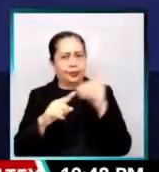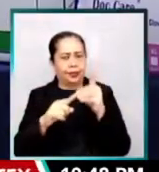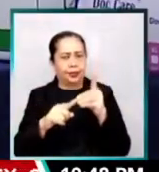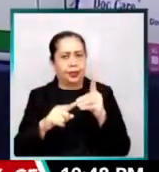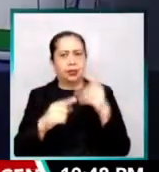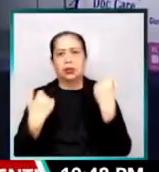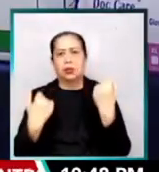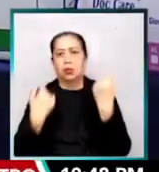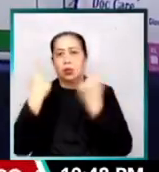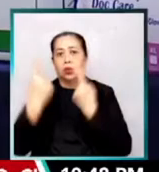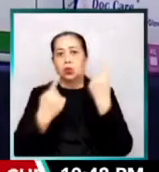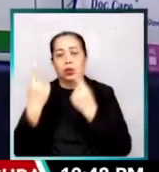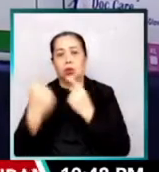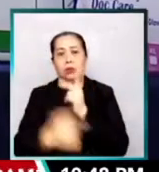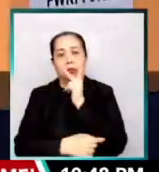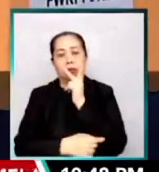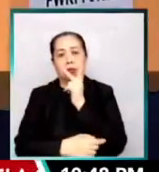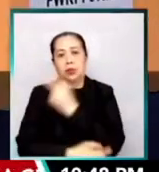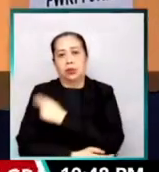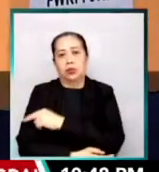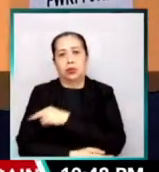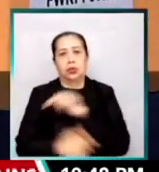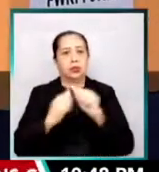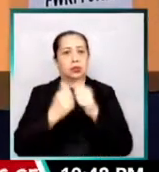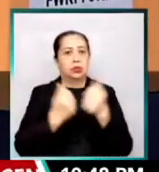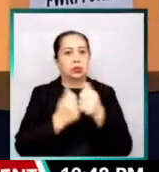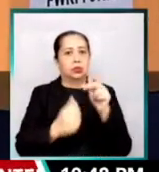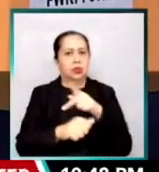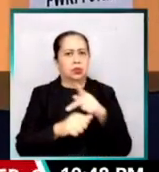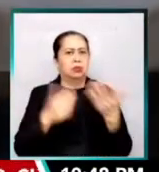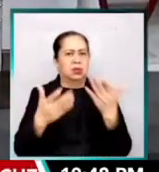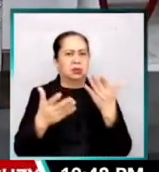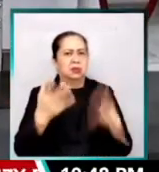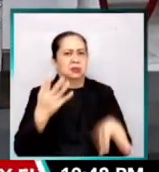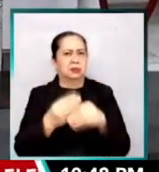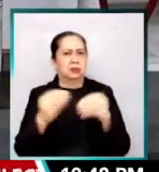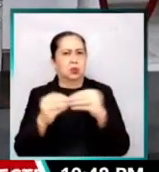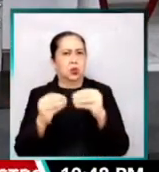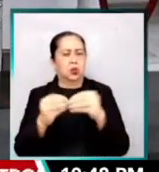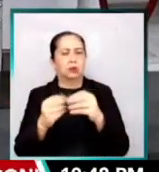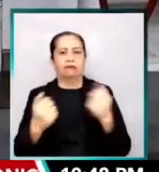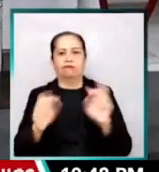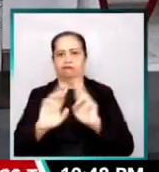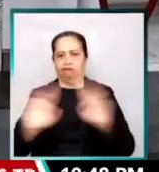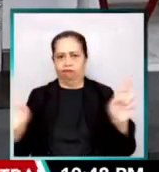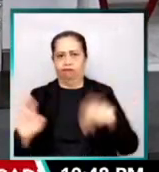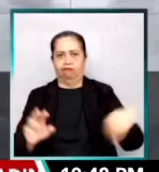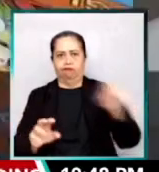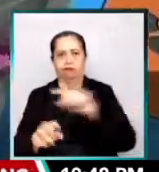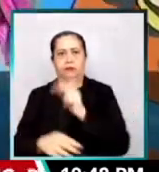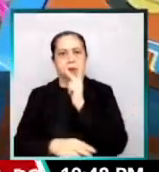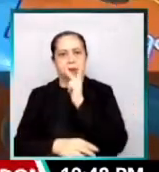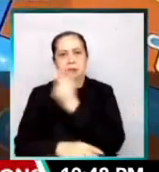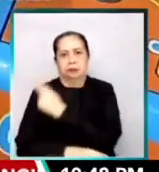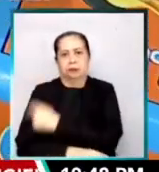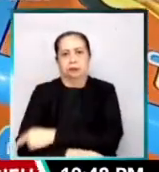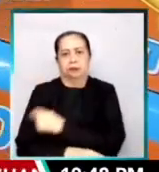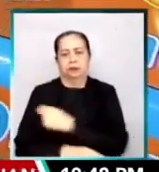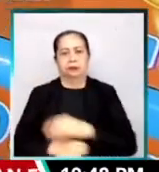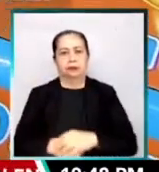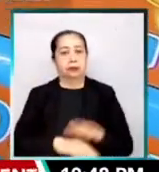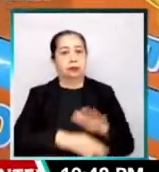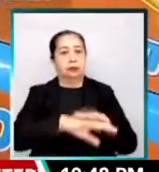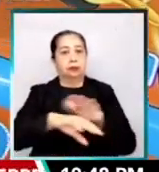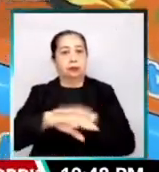ng Private Hospitals Association Philippines na madagdagan pa yan, kaya naka-alerto na raw ang mga pribadong ospital. Babala naman ng